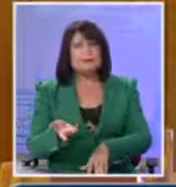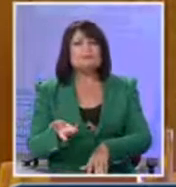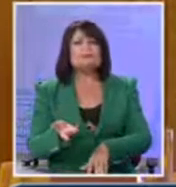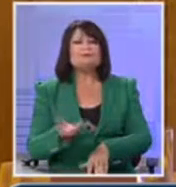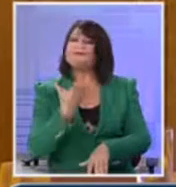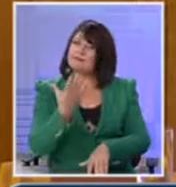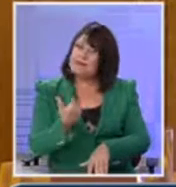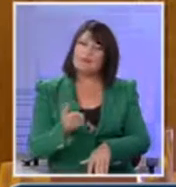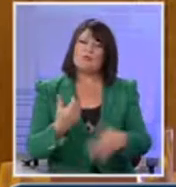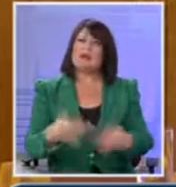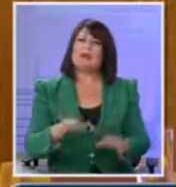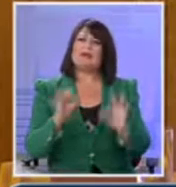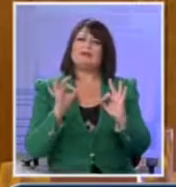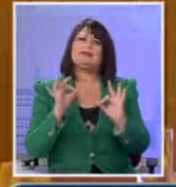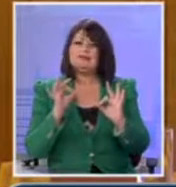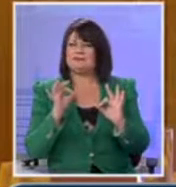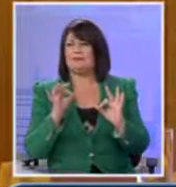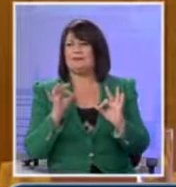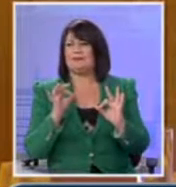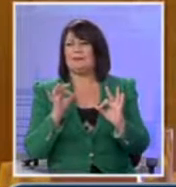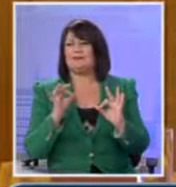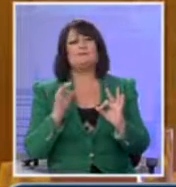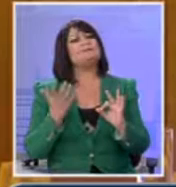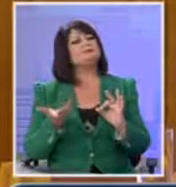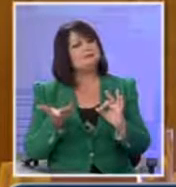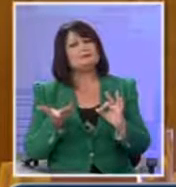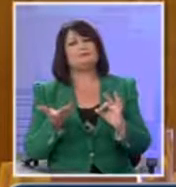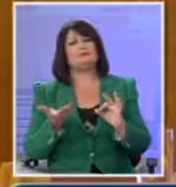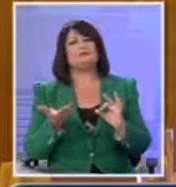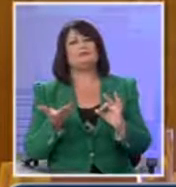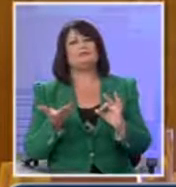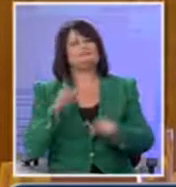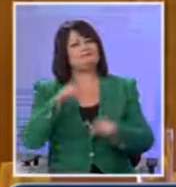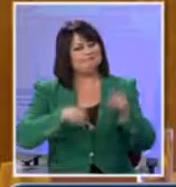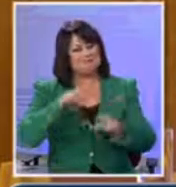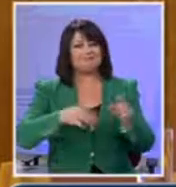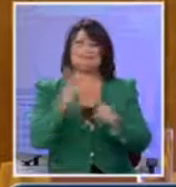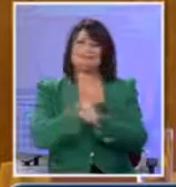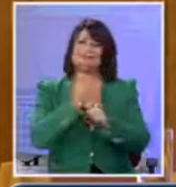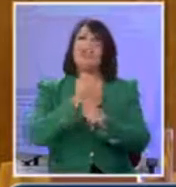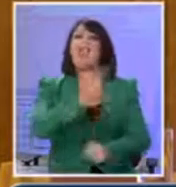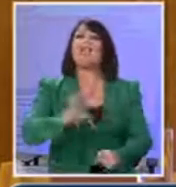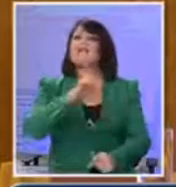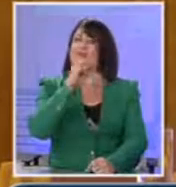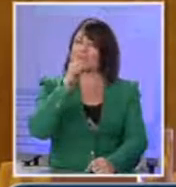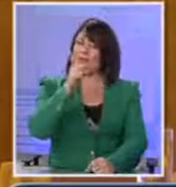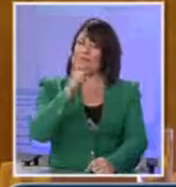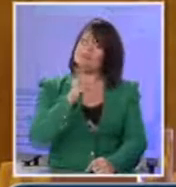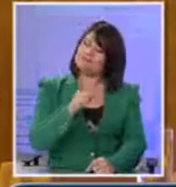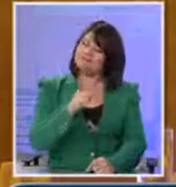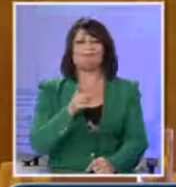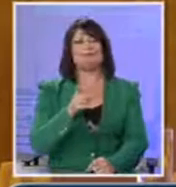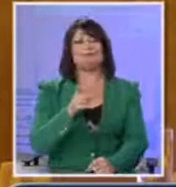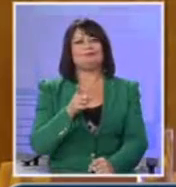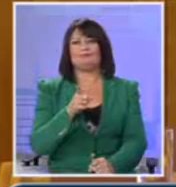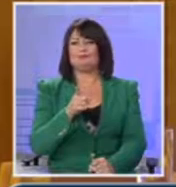έχουμε ξεκινήσει και έχουμε ήδη κάποιες επιτυχίες σε ευρωπαϊκό επίπεδο